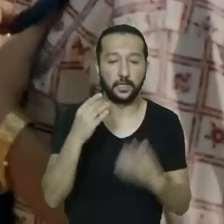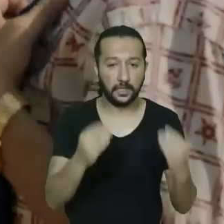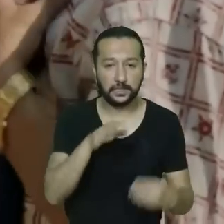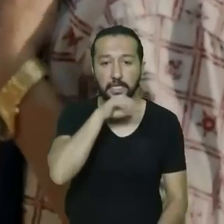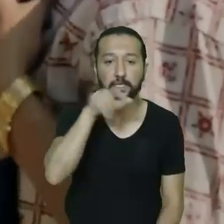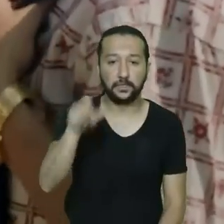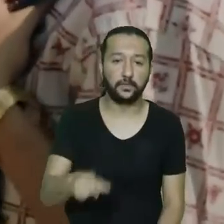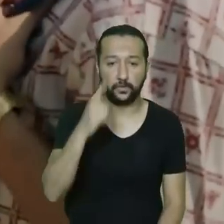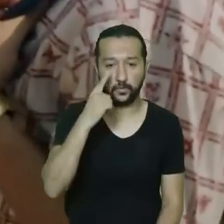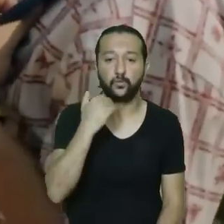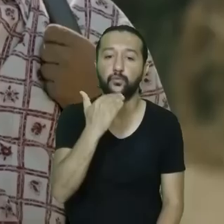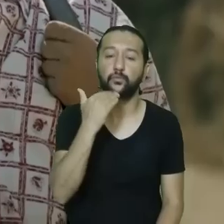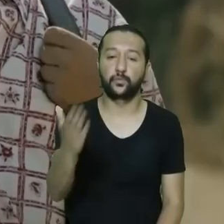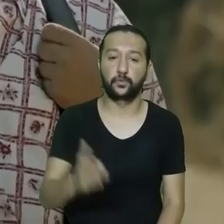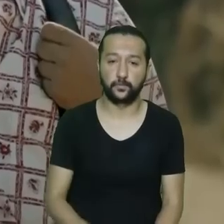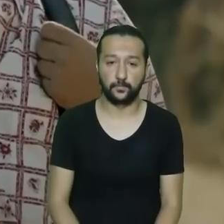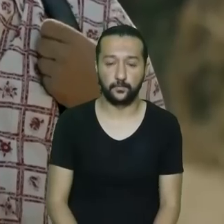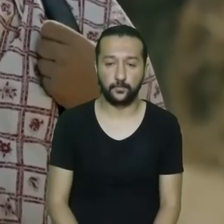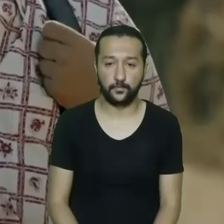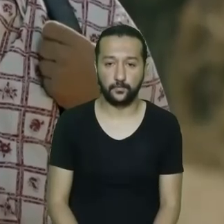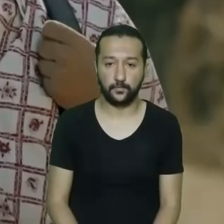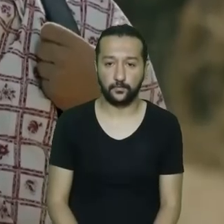İyice yaşlandı, kestirmiyor gözleri.